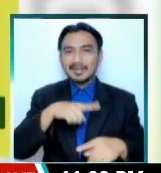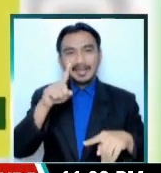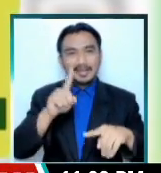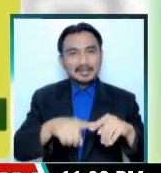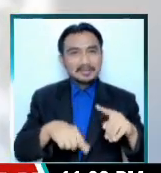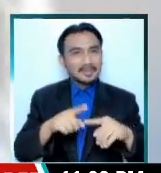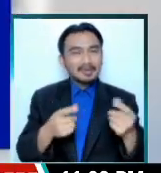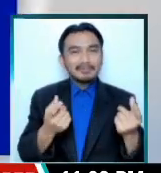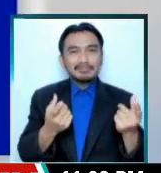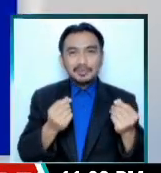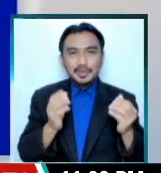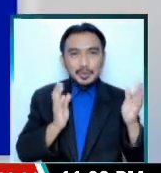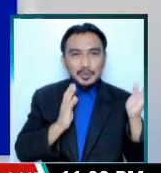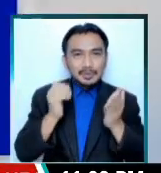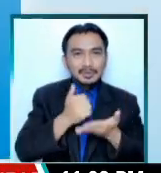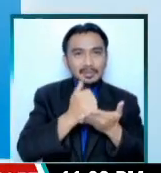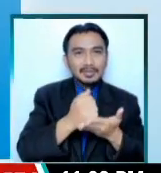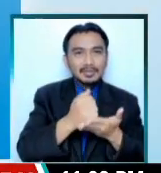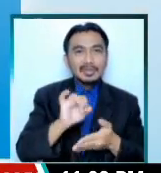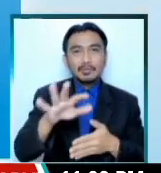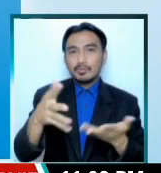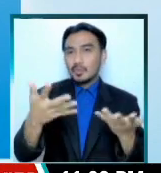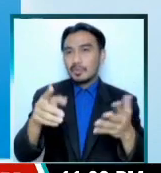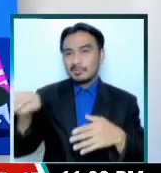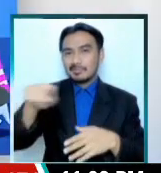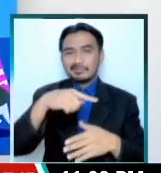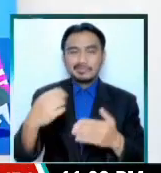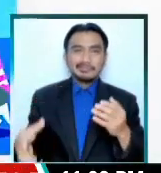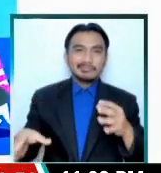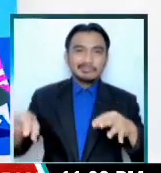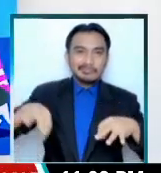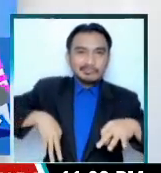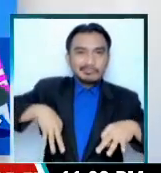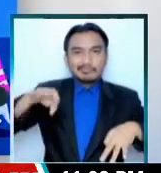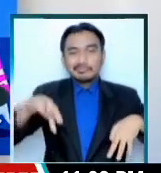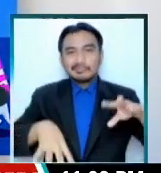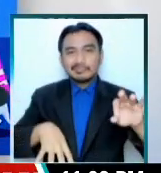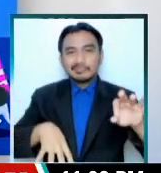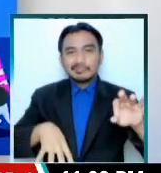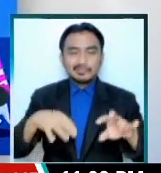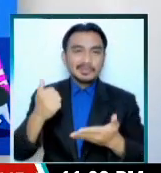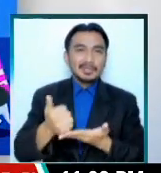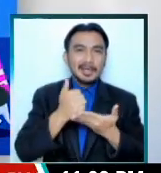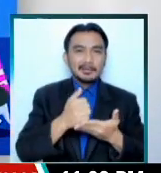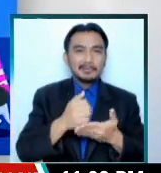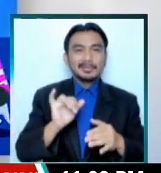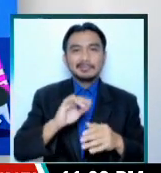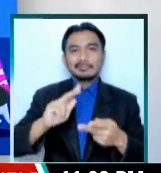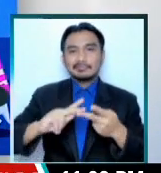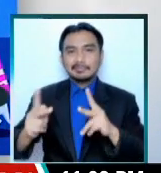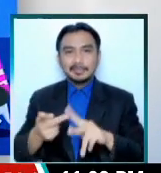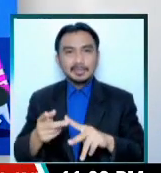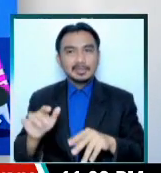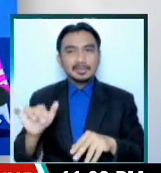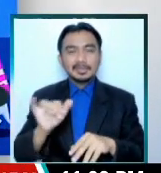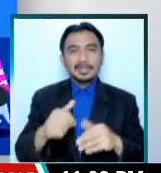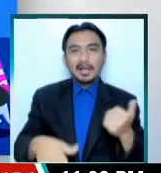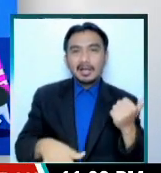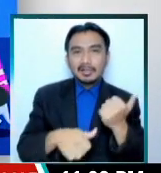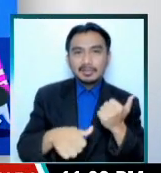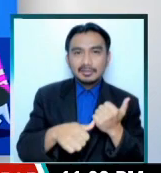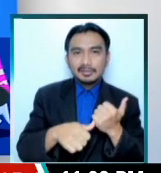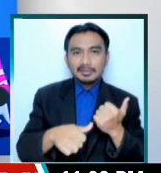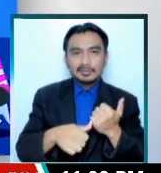tulong, donasyon mula sa public at private multisectoral partners, pati na sa assistance ng Armed Forces of the Philippines.